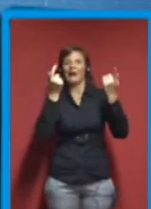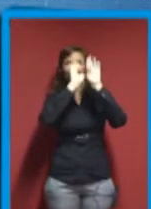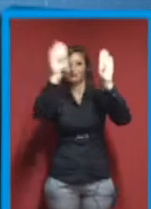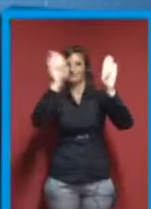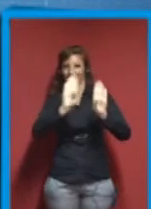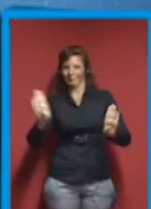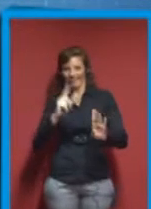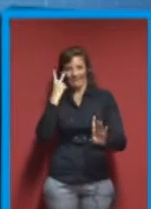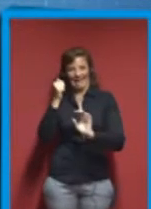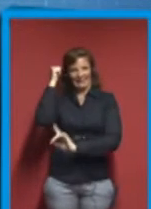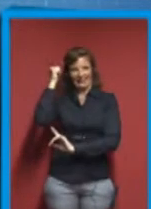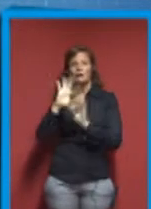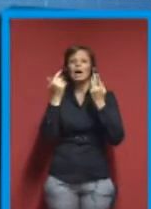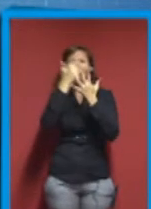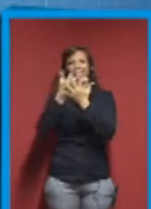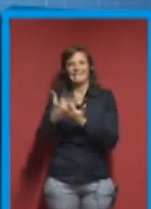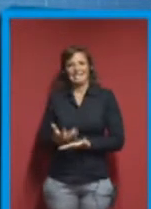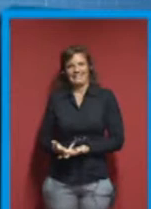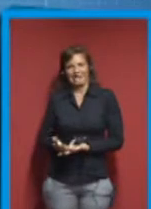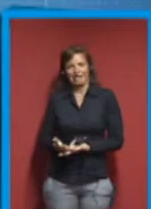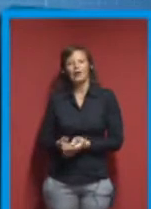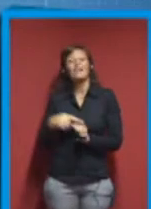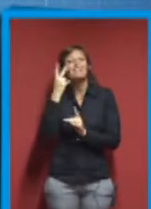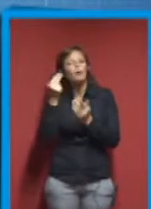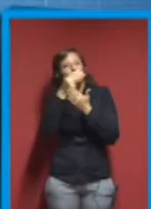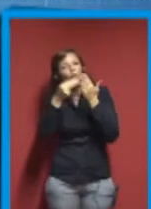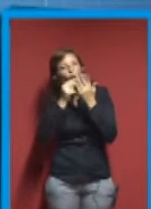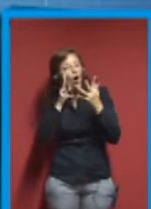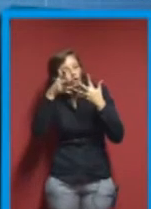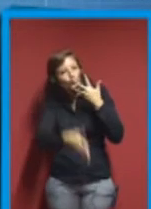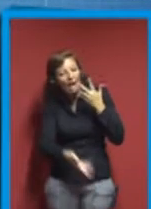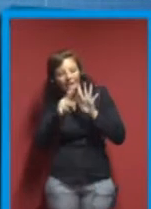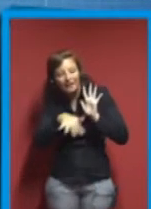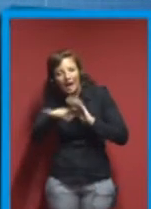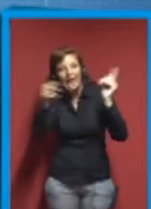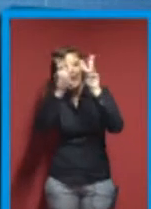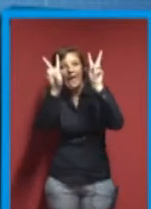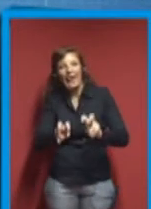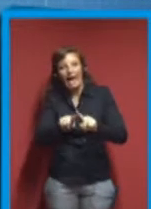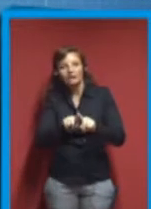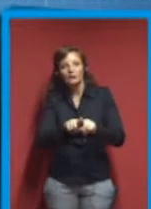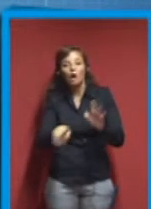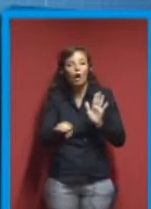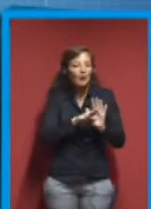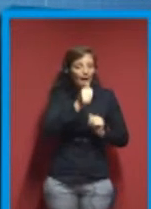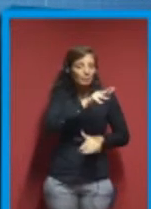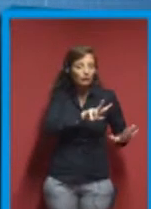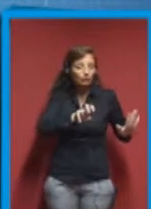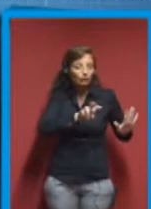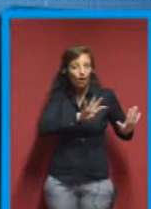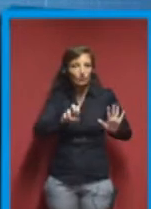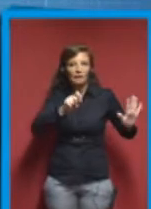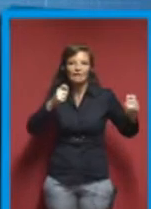Andiamo a vedere i progetti nel campo elettrico tra il 1917 e il